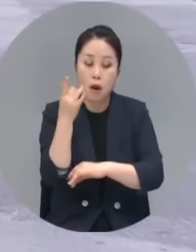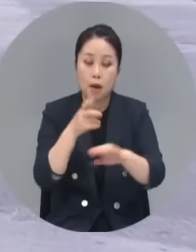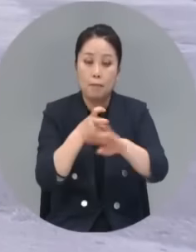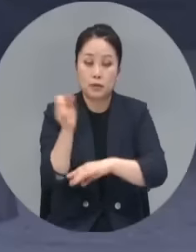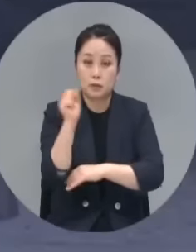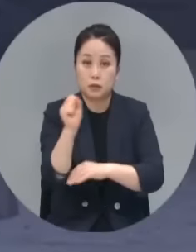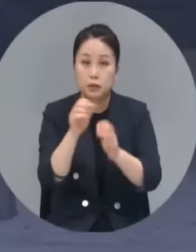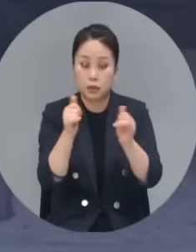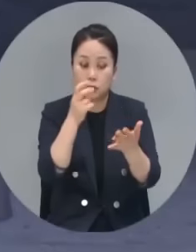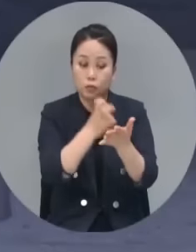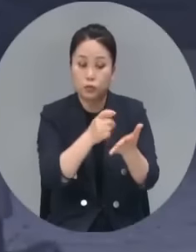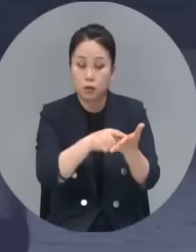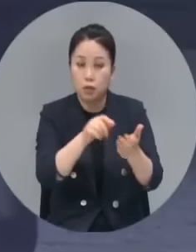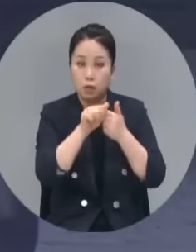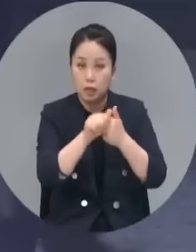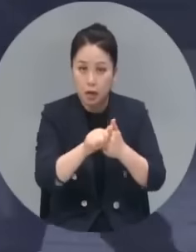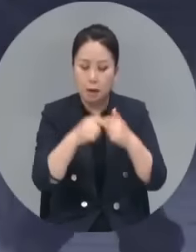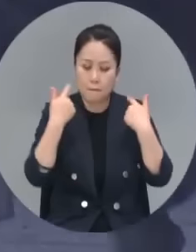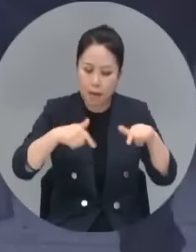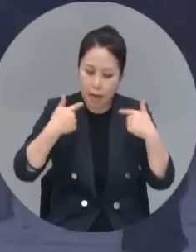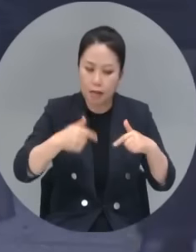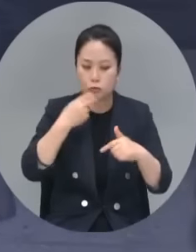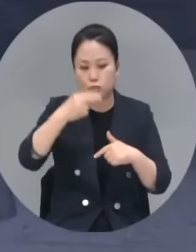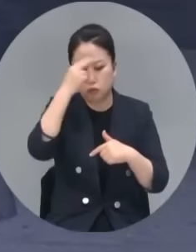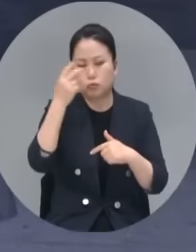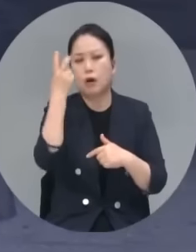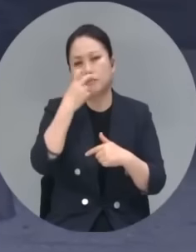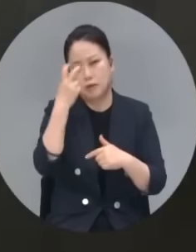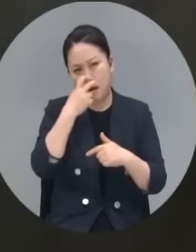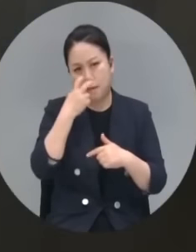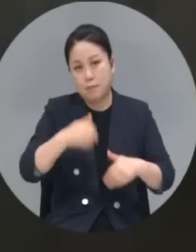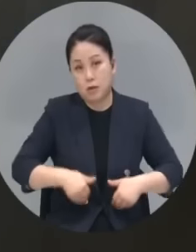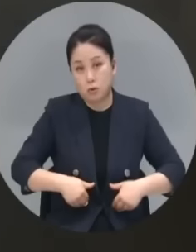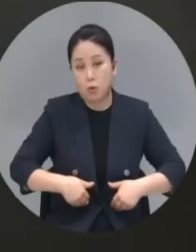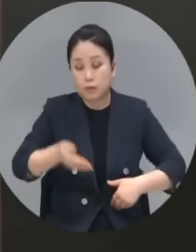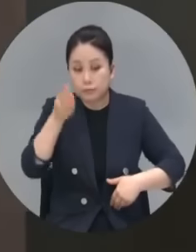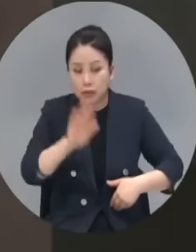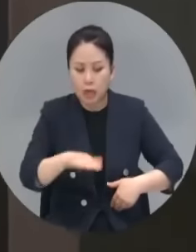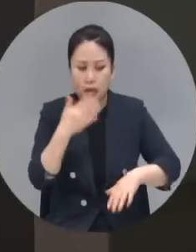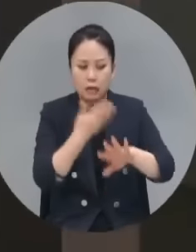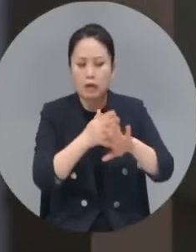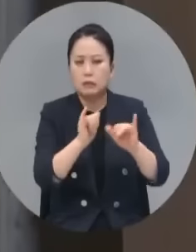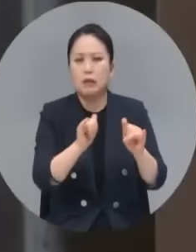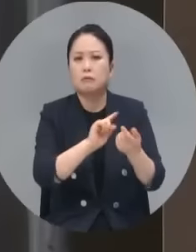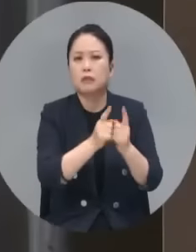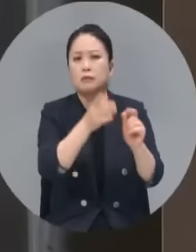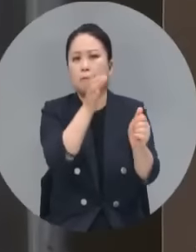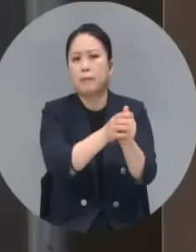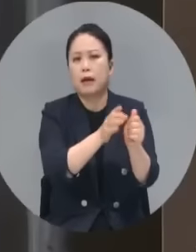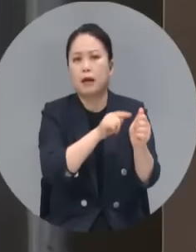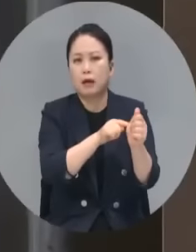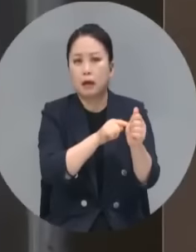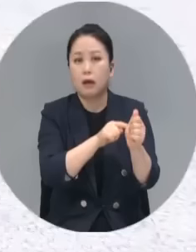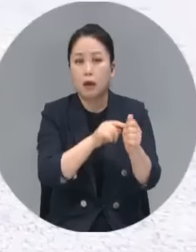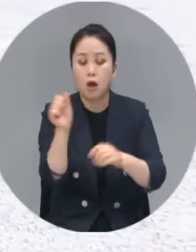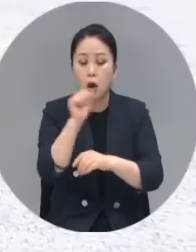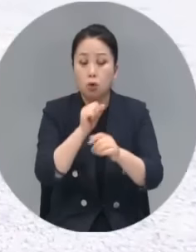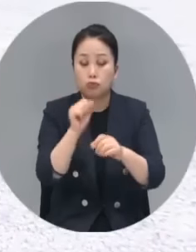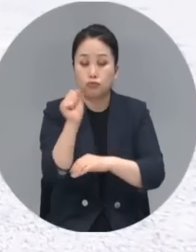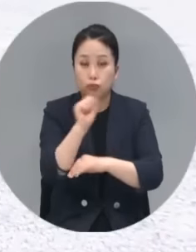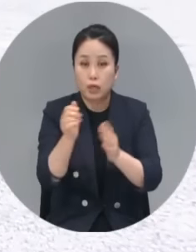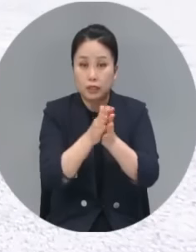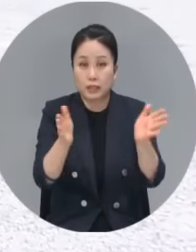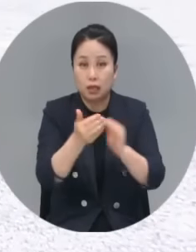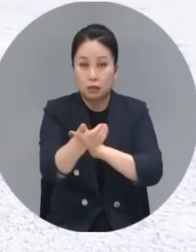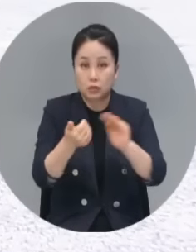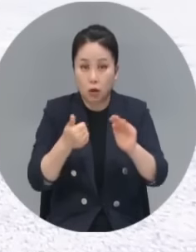음주 측정을 해야 버스 운행에 나설 수 있습니다. 하지만 이번엔 대리 음주 측정이 있었습니다. 운행 전 음주 측정은